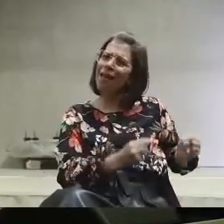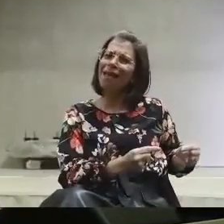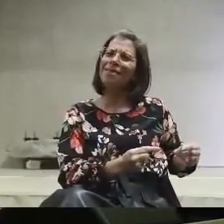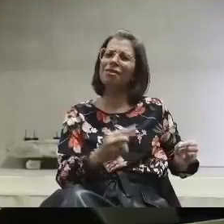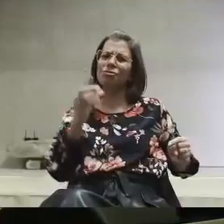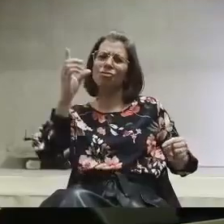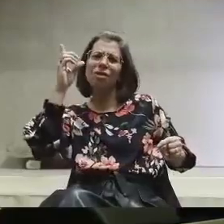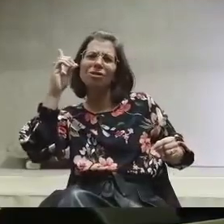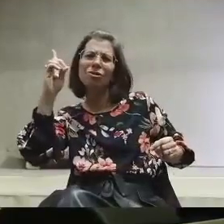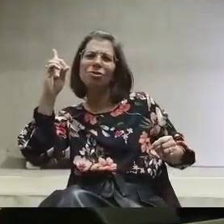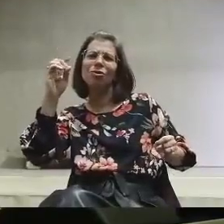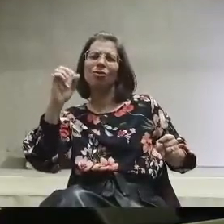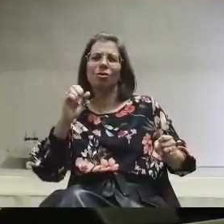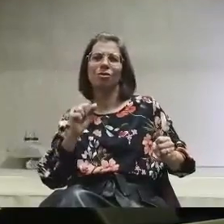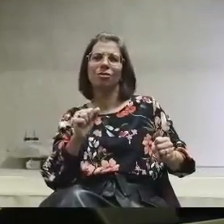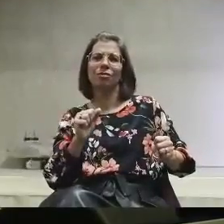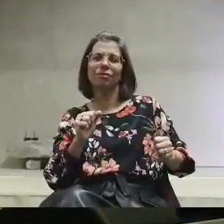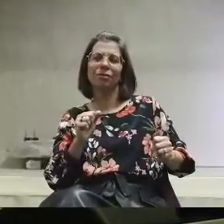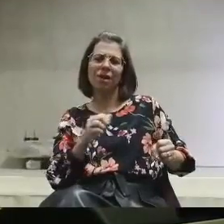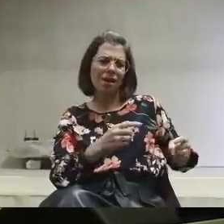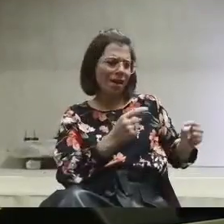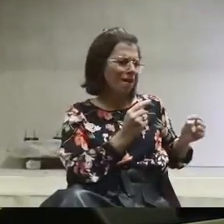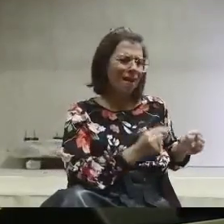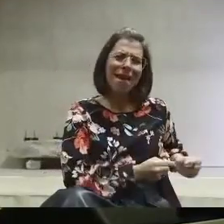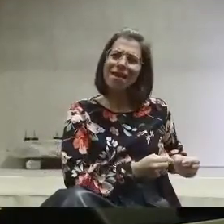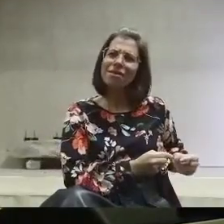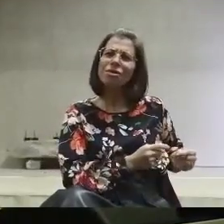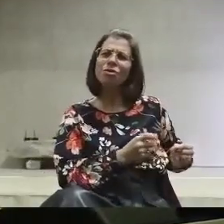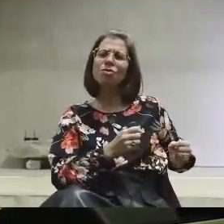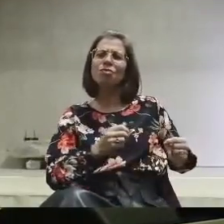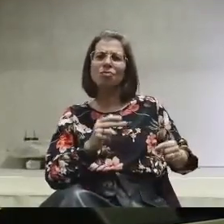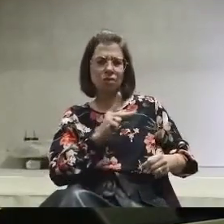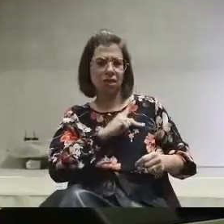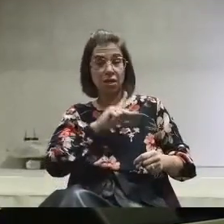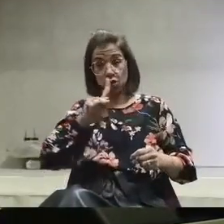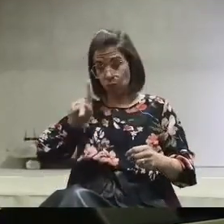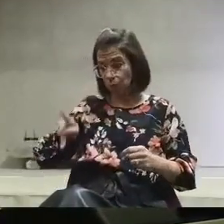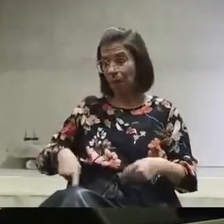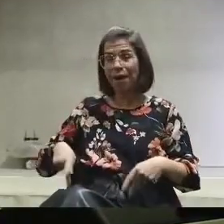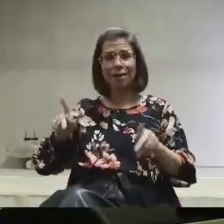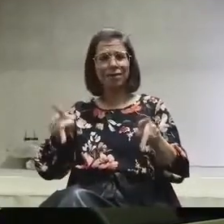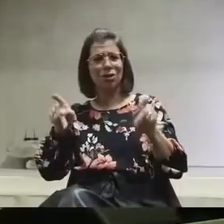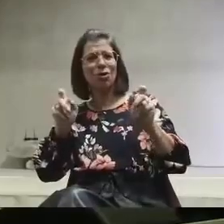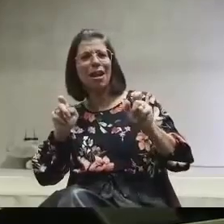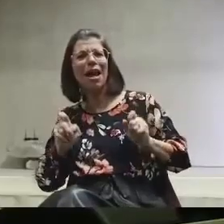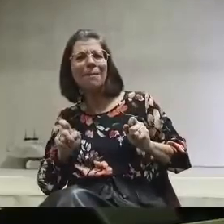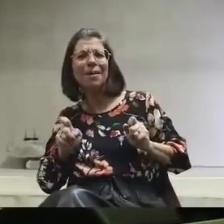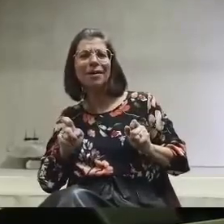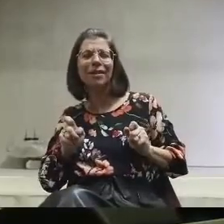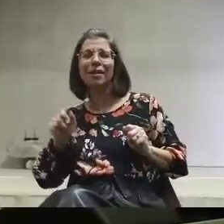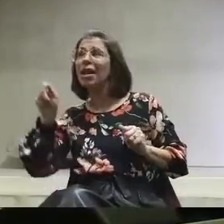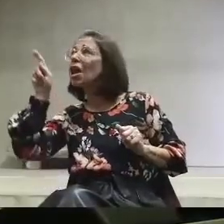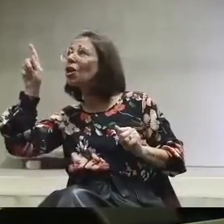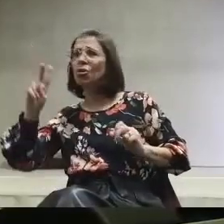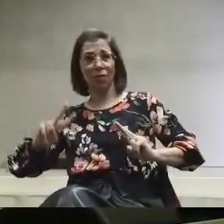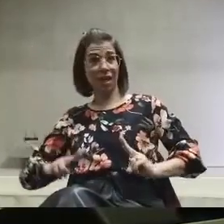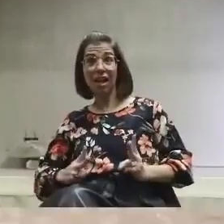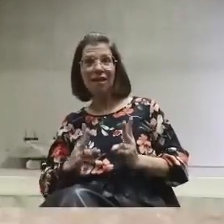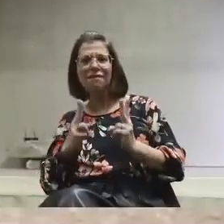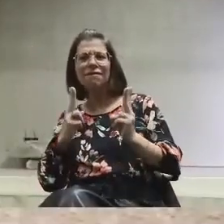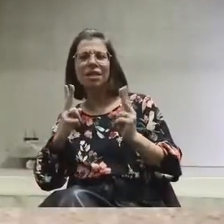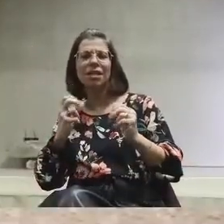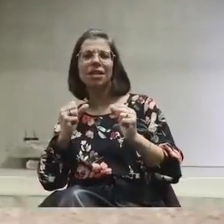de Dieu, prince de la paix, en étant ennemi de celui qui est la vie,